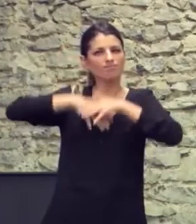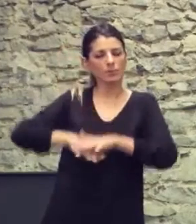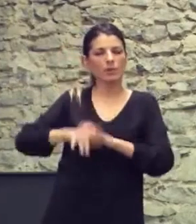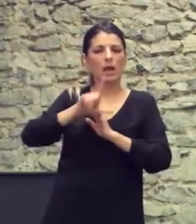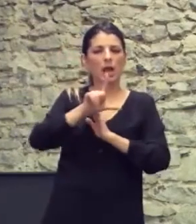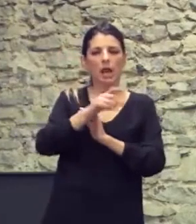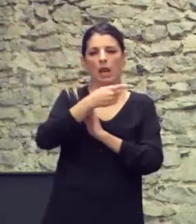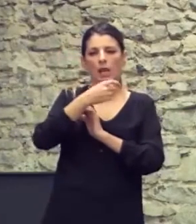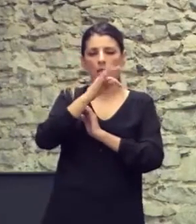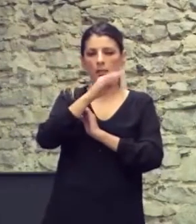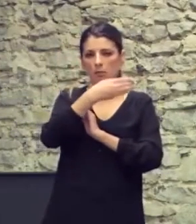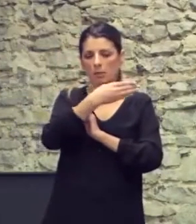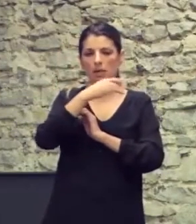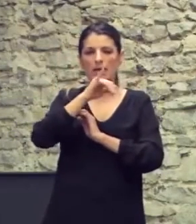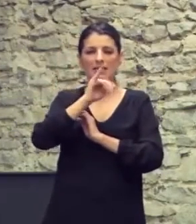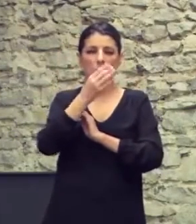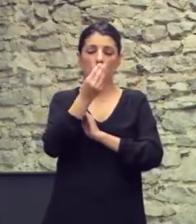LGTBIQ